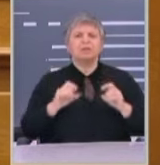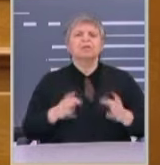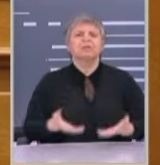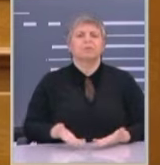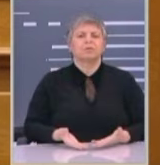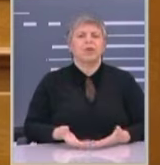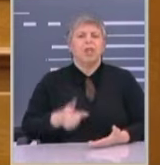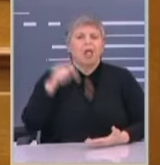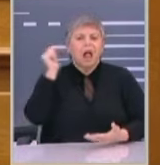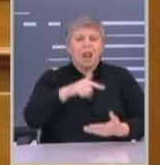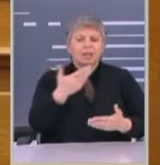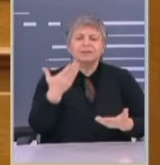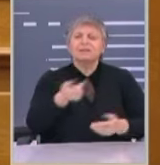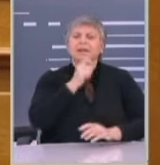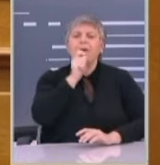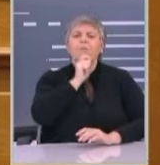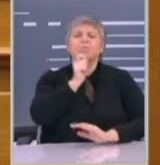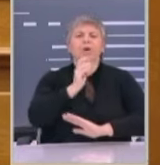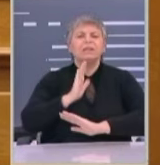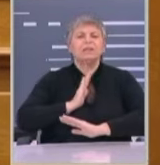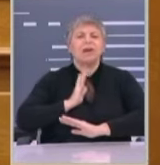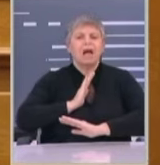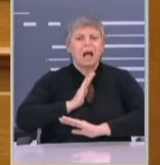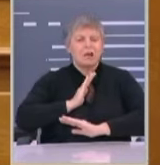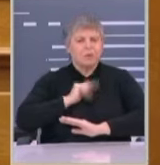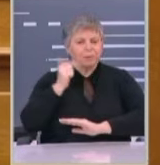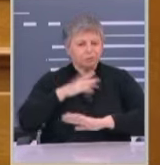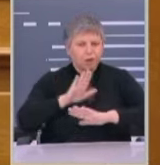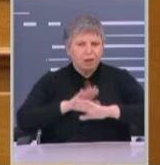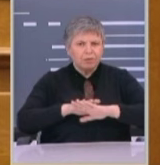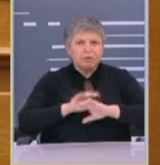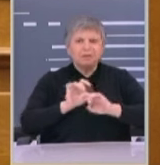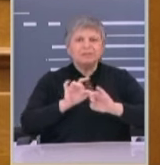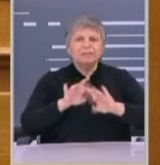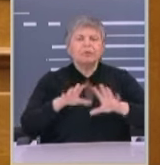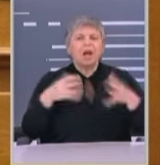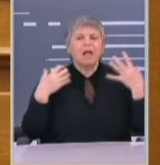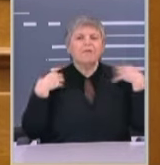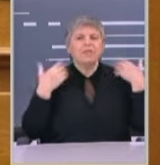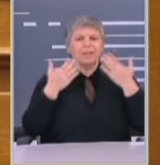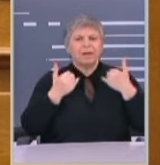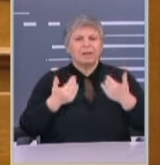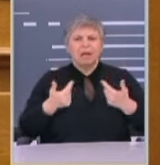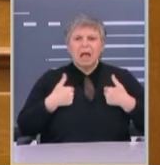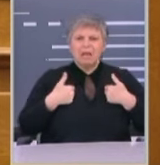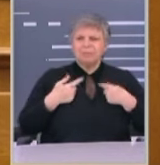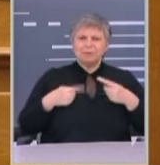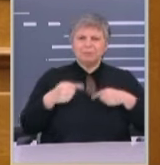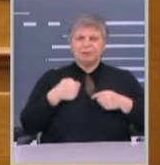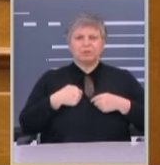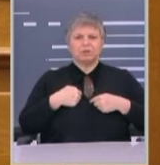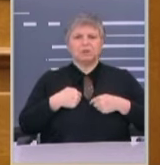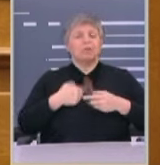ευθύνες για τα πολιτικά πρόσωπα, εμείς εδώ τι είμαστε? Εισαγγελία. Τράπεζα της Ελλάδος είμαστε.